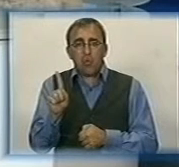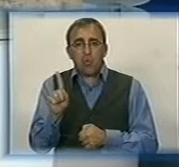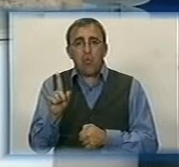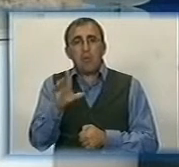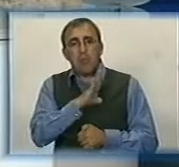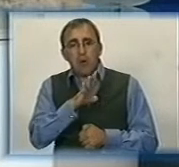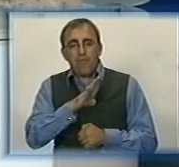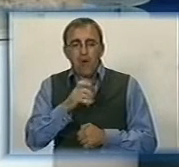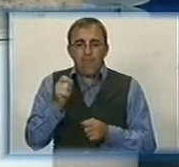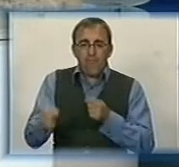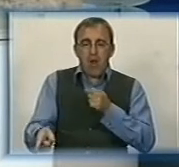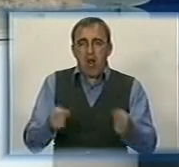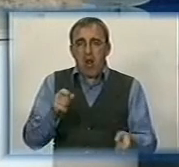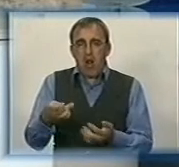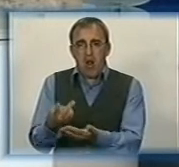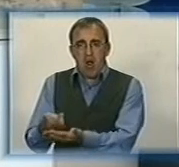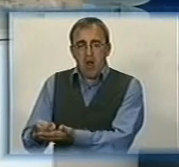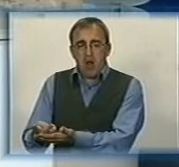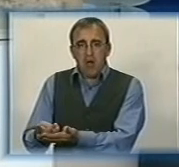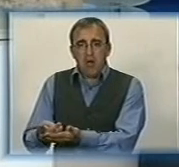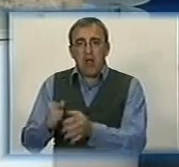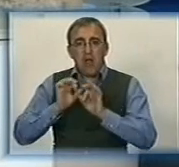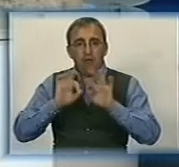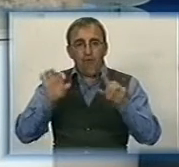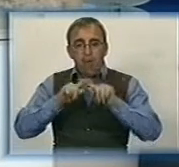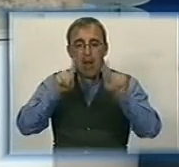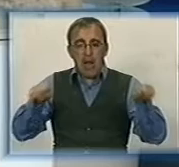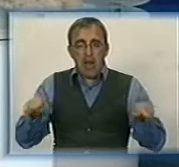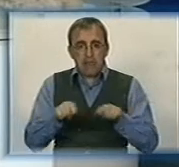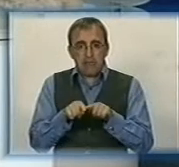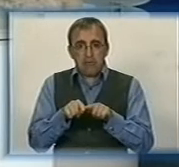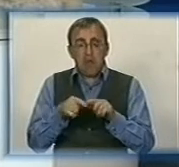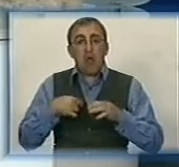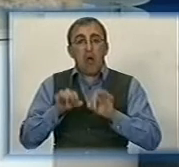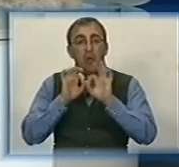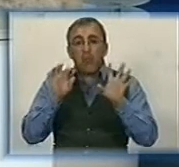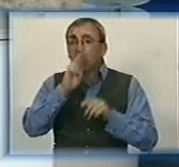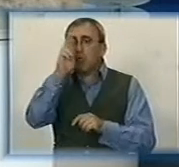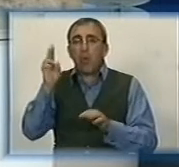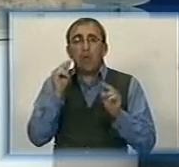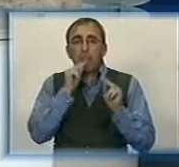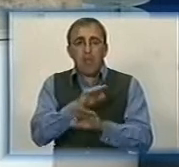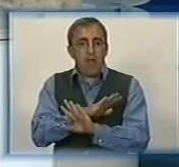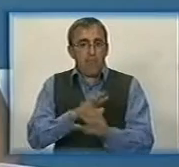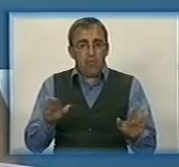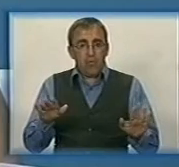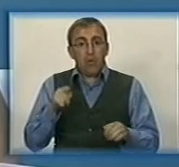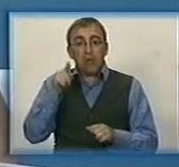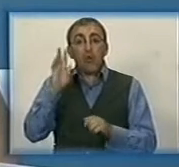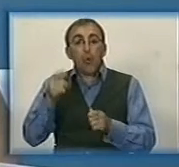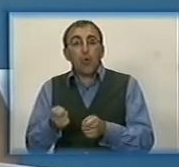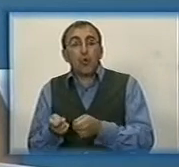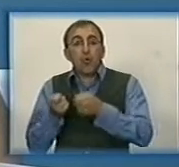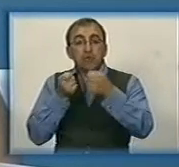бывают валяются эти наши информационные листы. Ну, объясню, здесь никто не виноват, не те, кто доставляют,